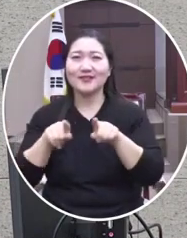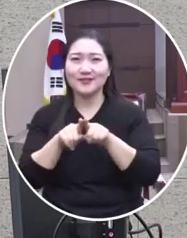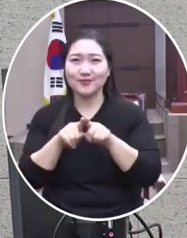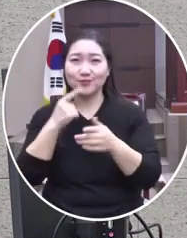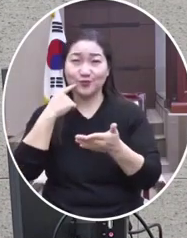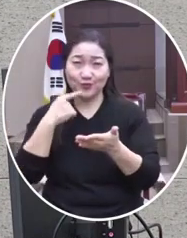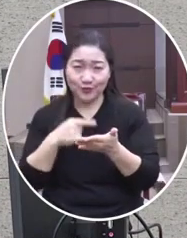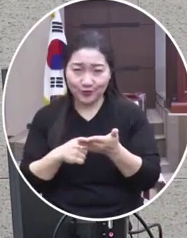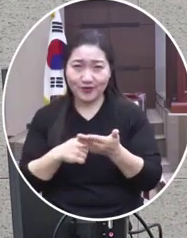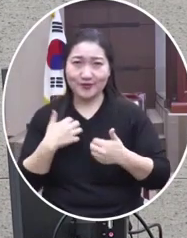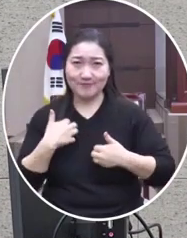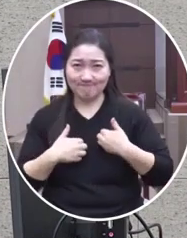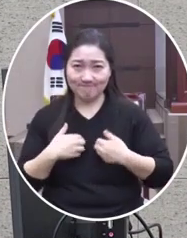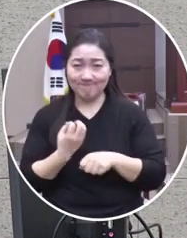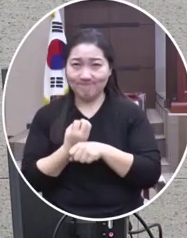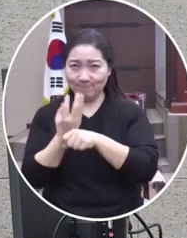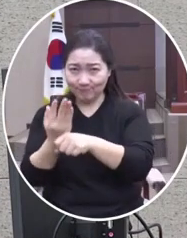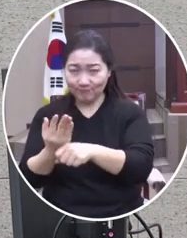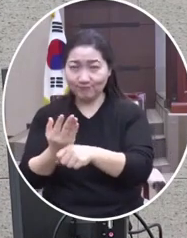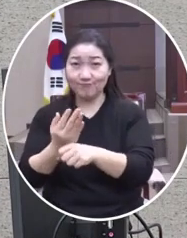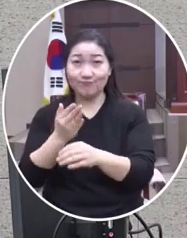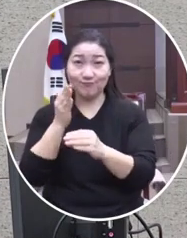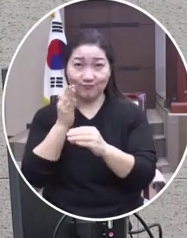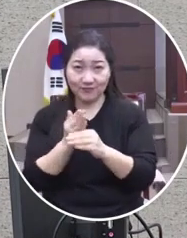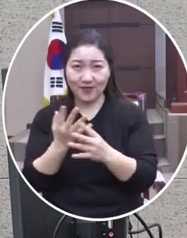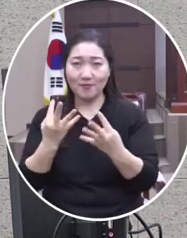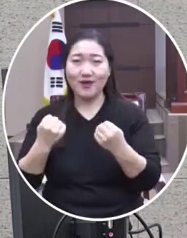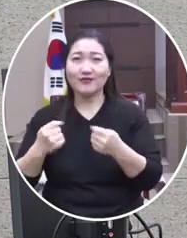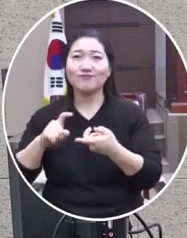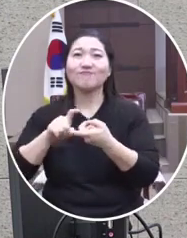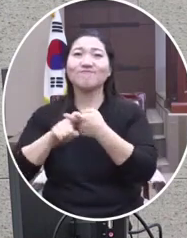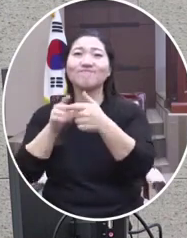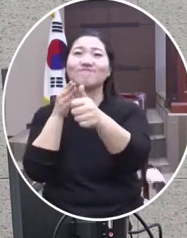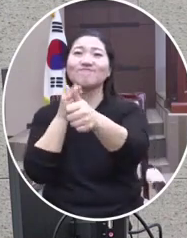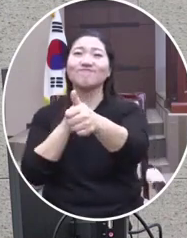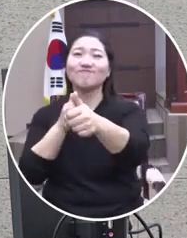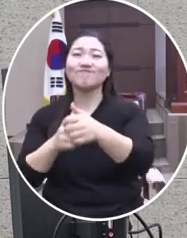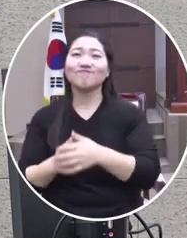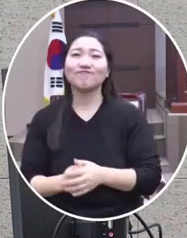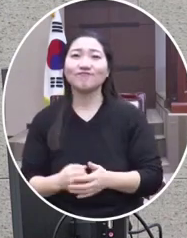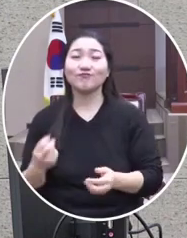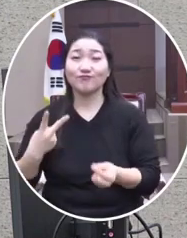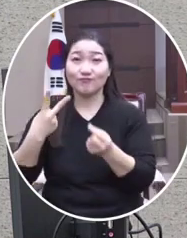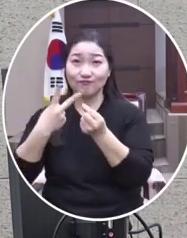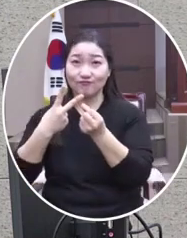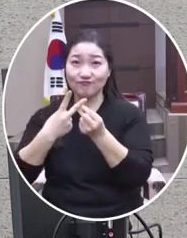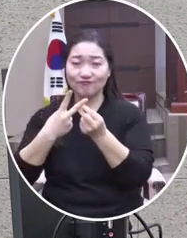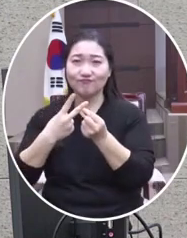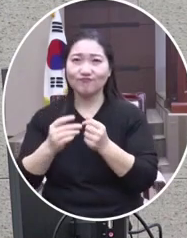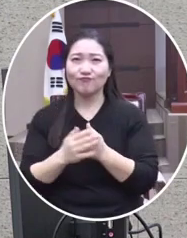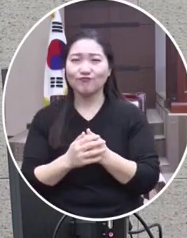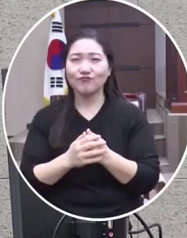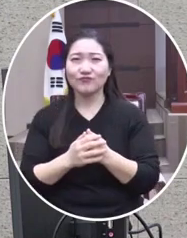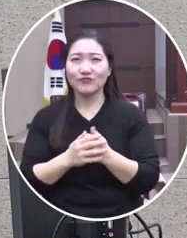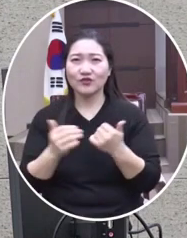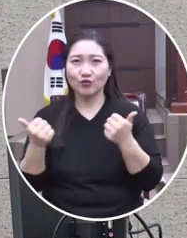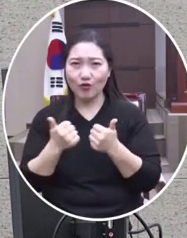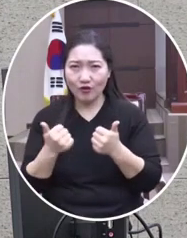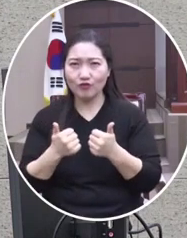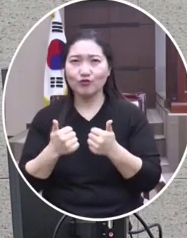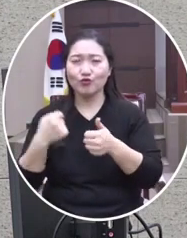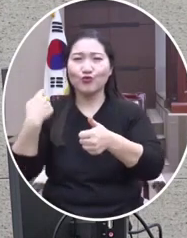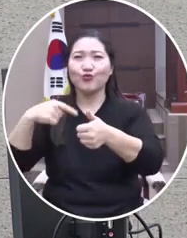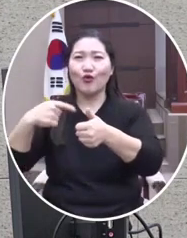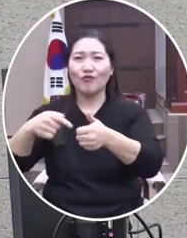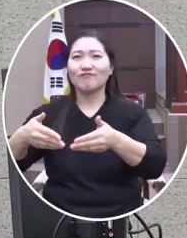재미있게 전달하고 있습니다 많은 관심 부탁드립니다 둘째 의회 공무원 교육 훈련 기본